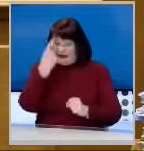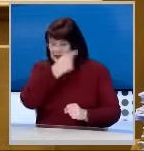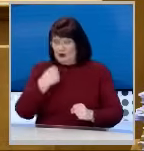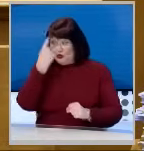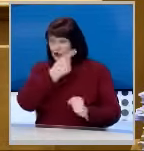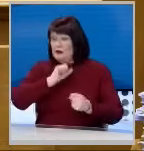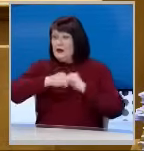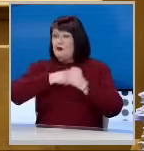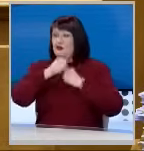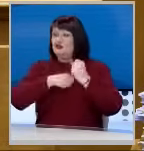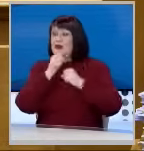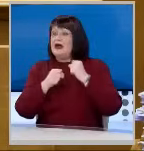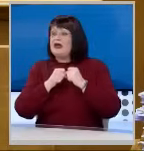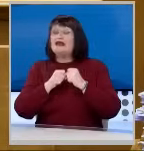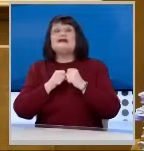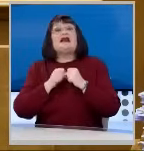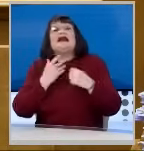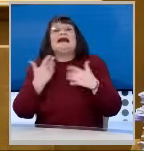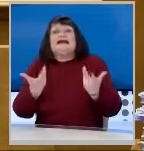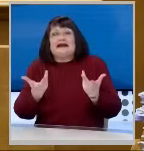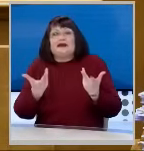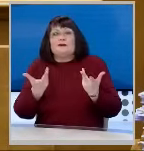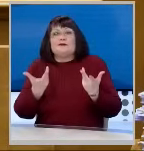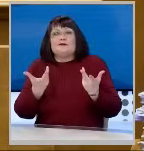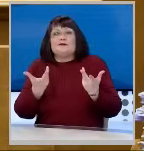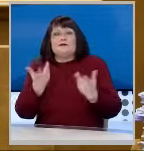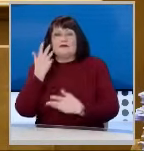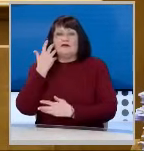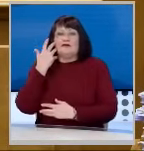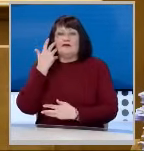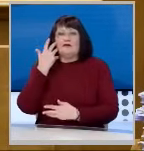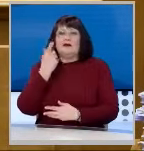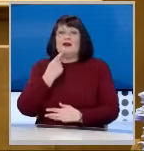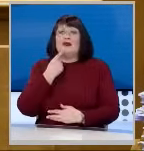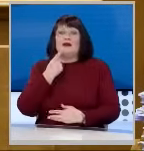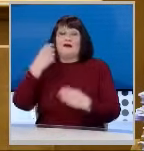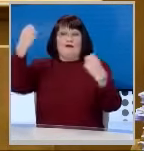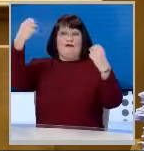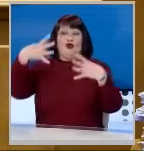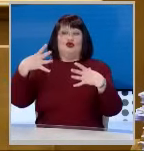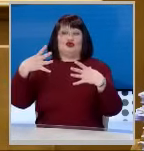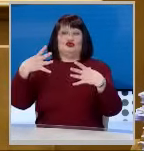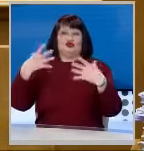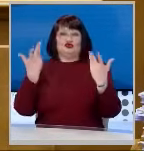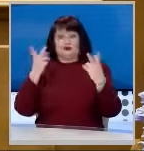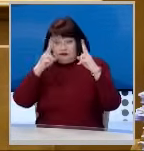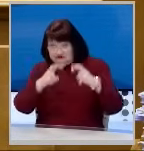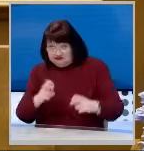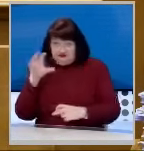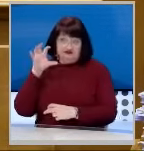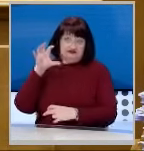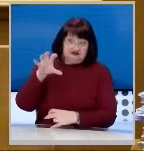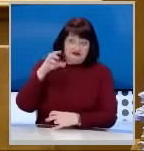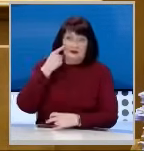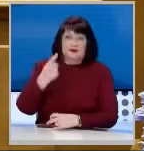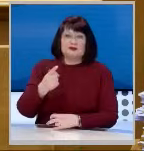προσωπικά όχι να ένα τεράστιο προβολέα όπως έλεγε αλλά να ρίξει σστο